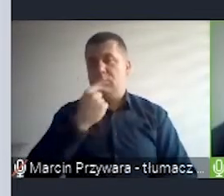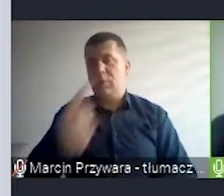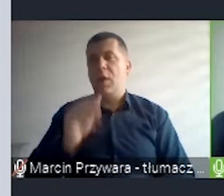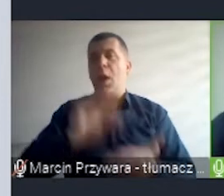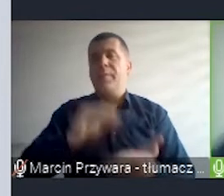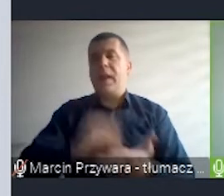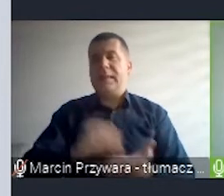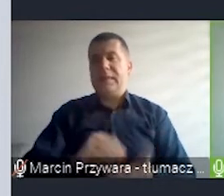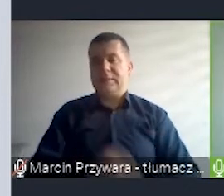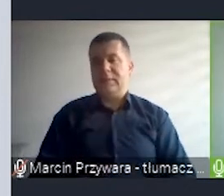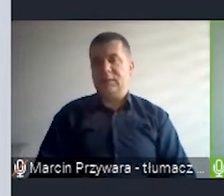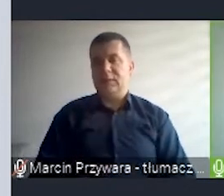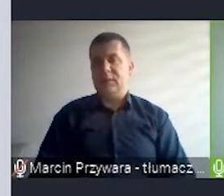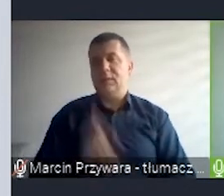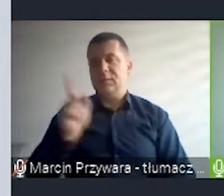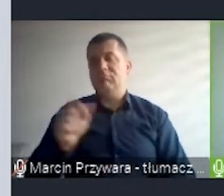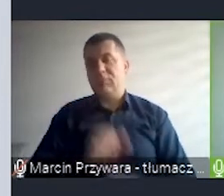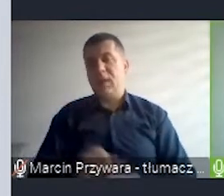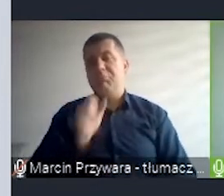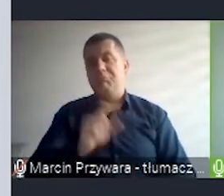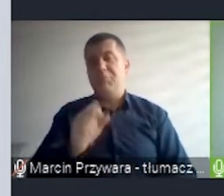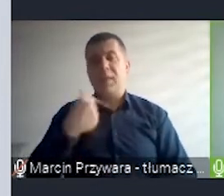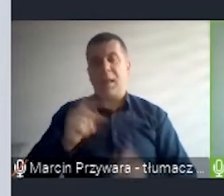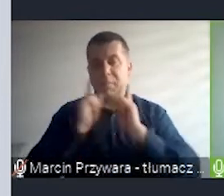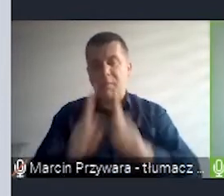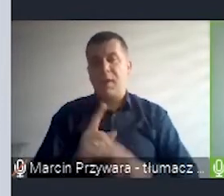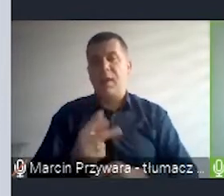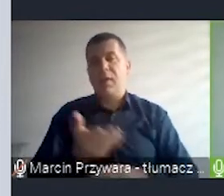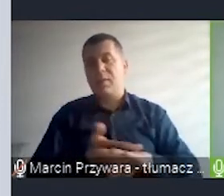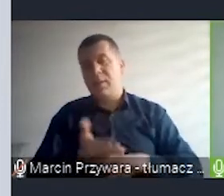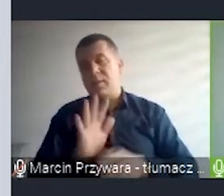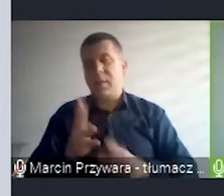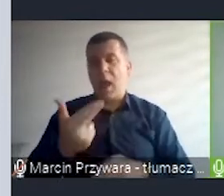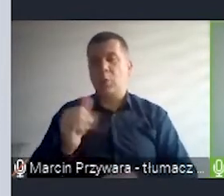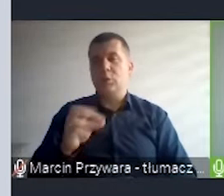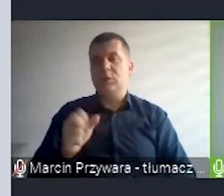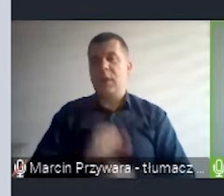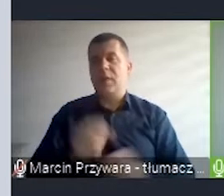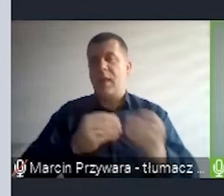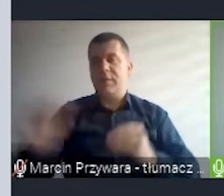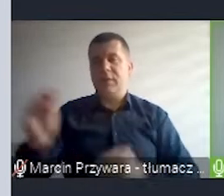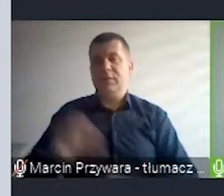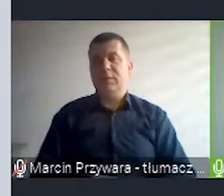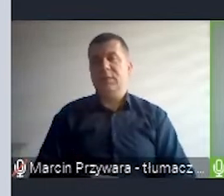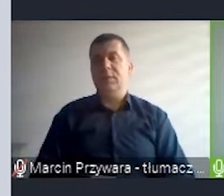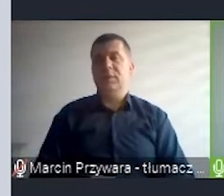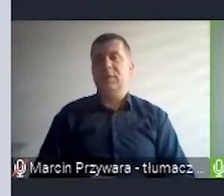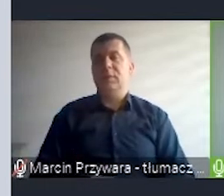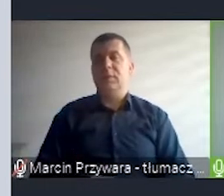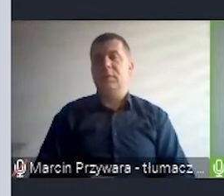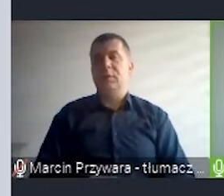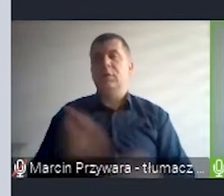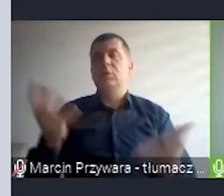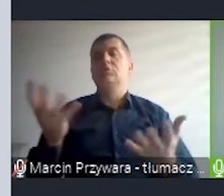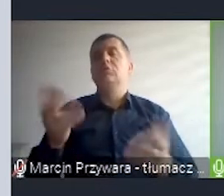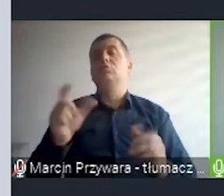praktyce związanej z występowaniem nieprawidłowości i nadużyć, gdzie tego jest najwięcej, no i czego się